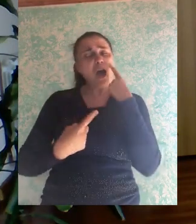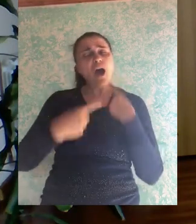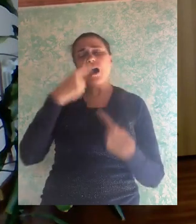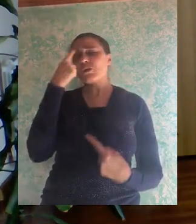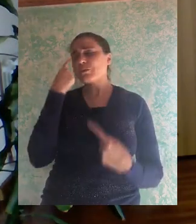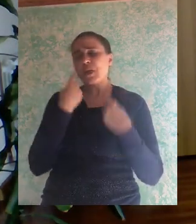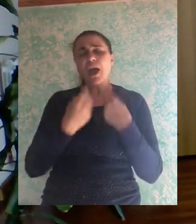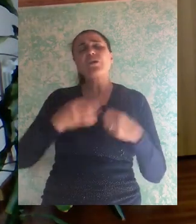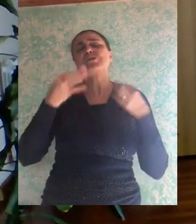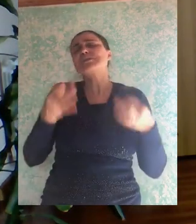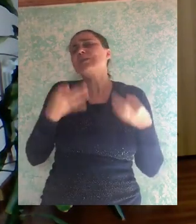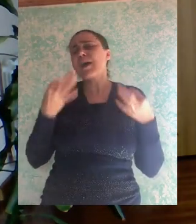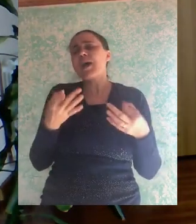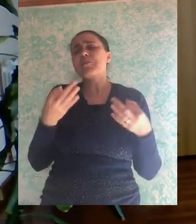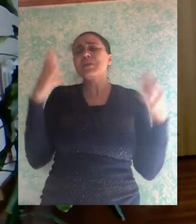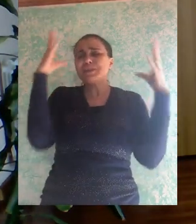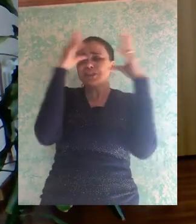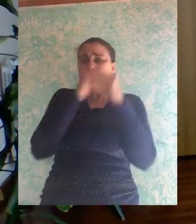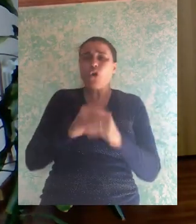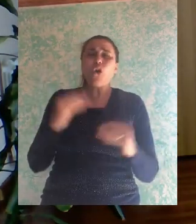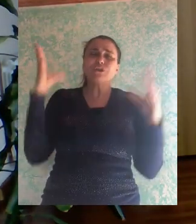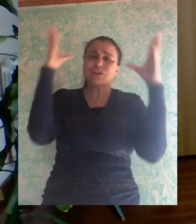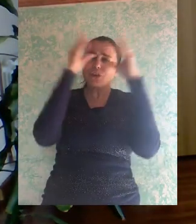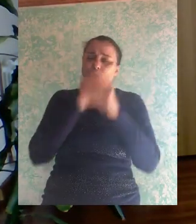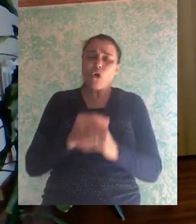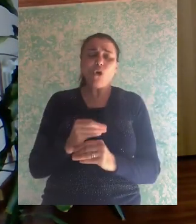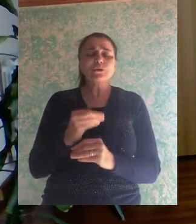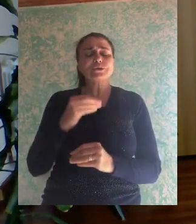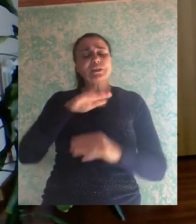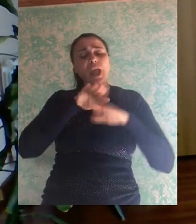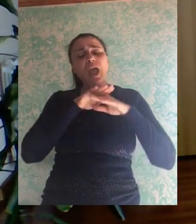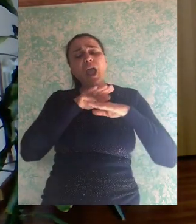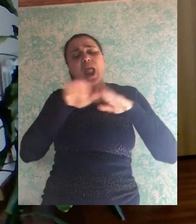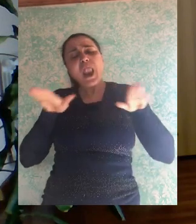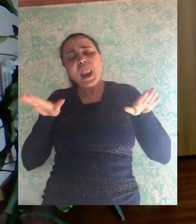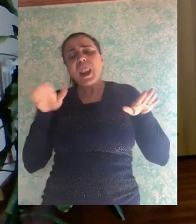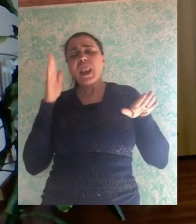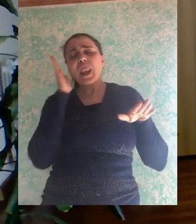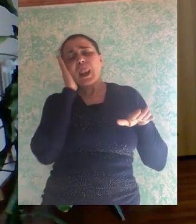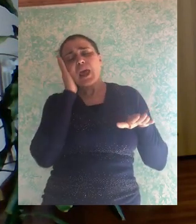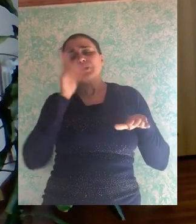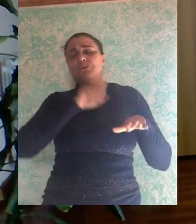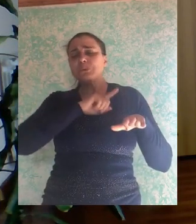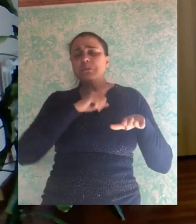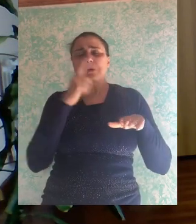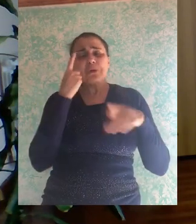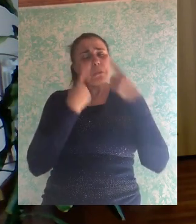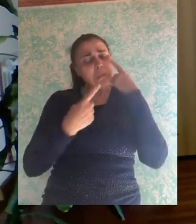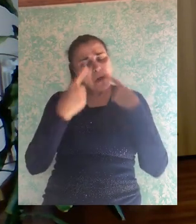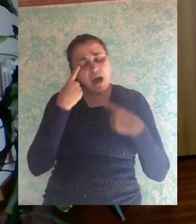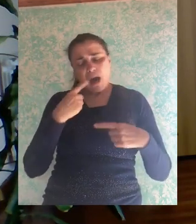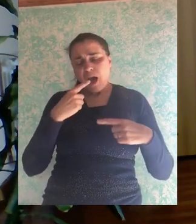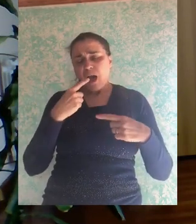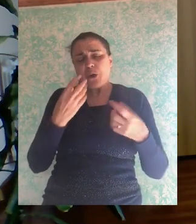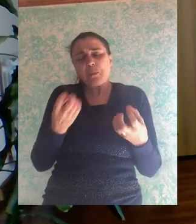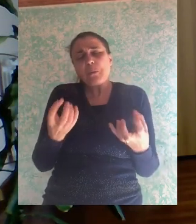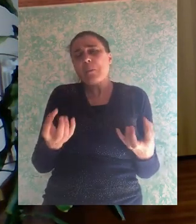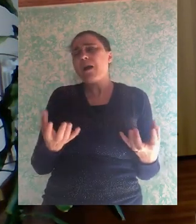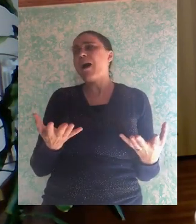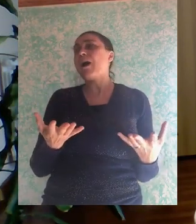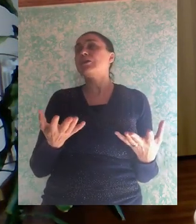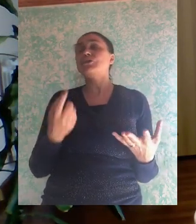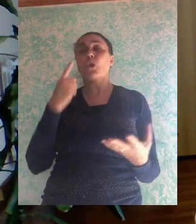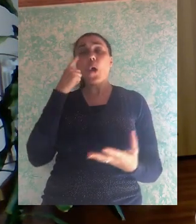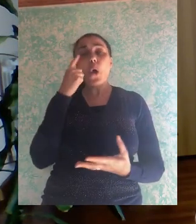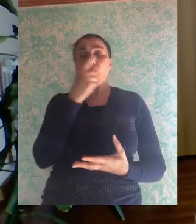notte inondo di pianto il mio letto e bagno di lacrime il mio giaciglio l'occhio mio